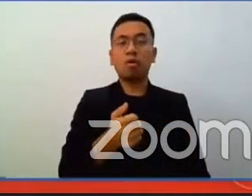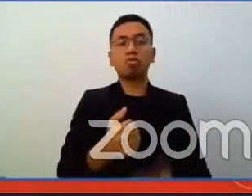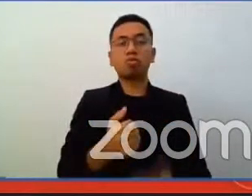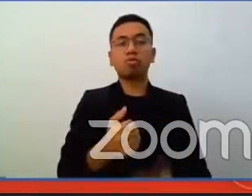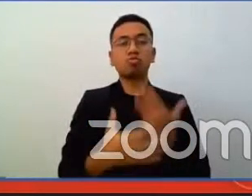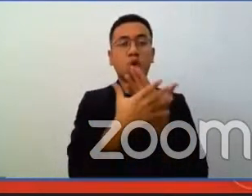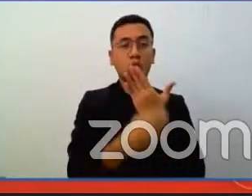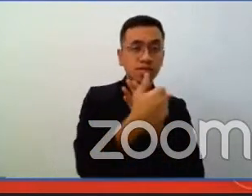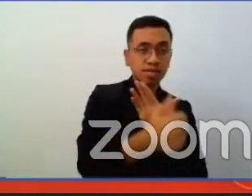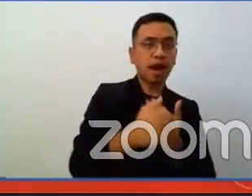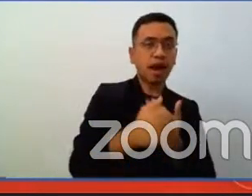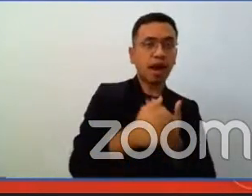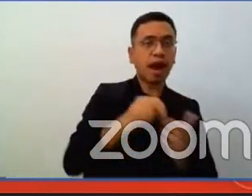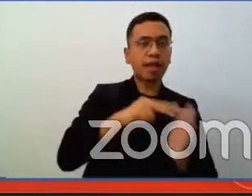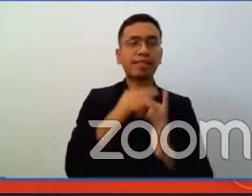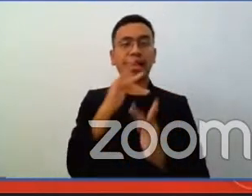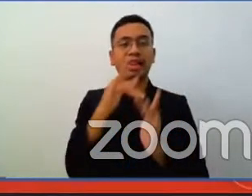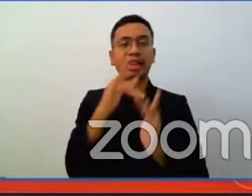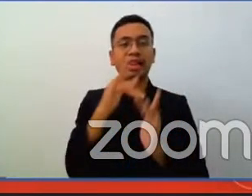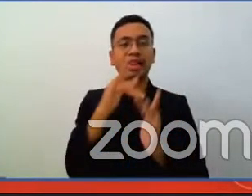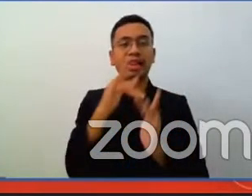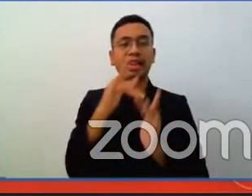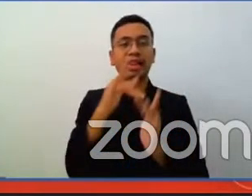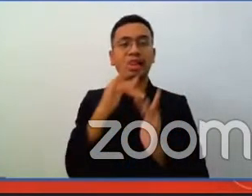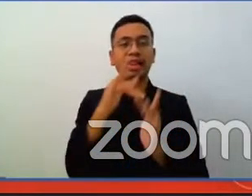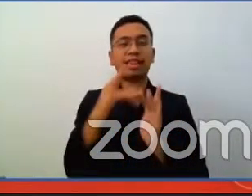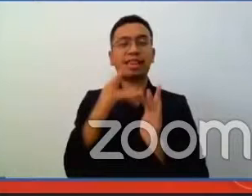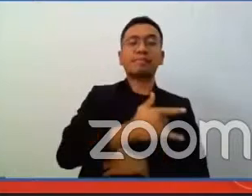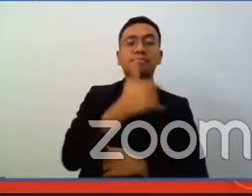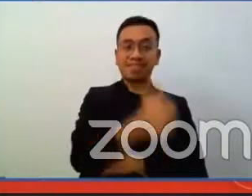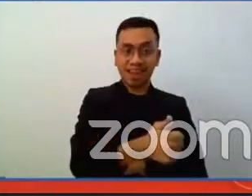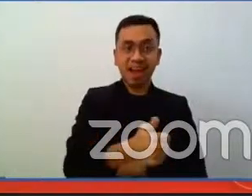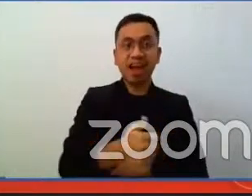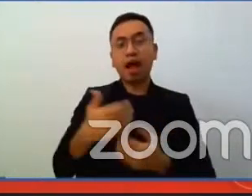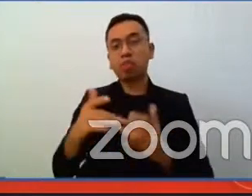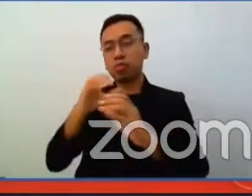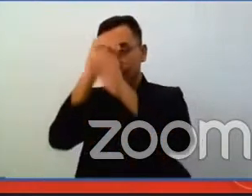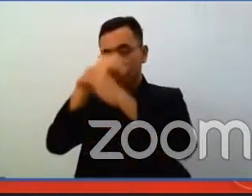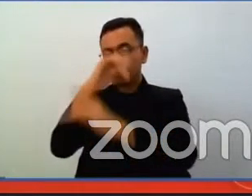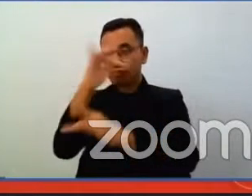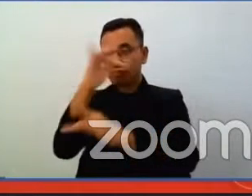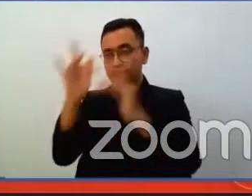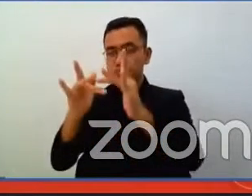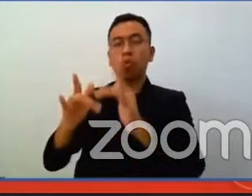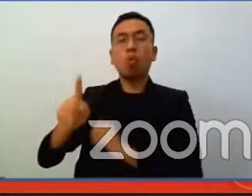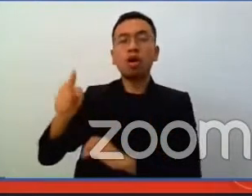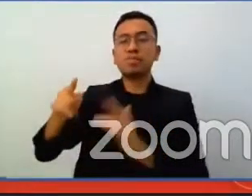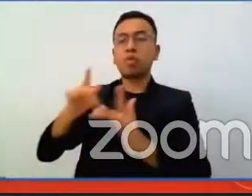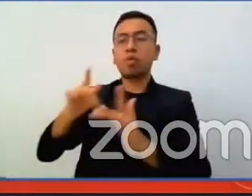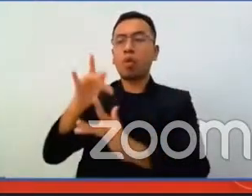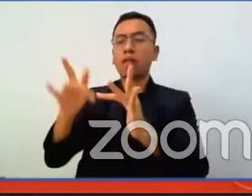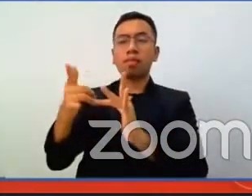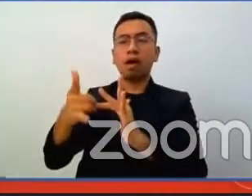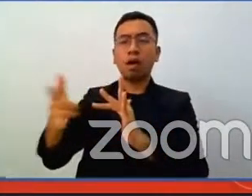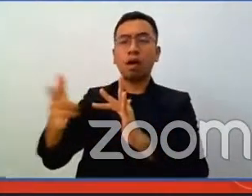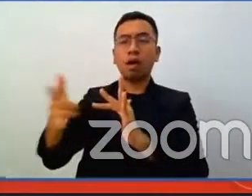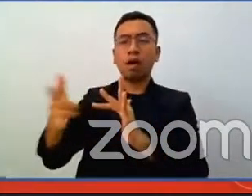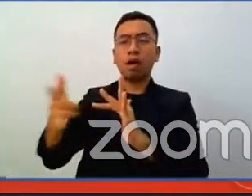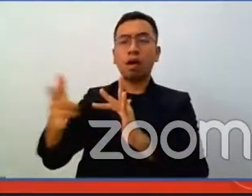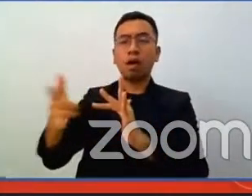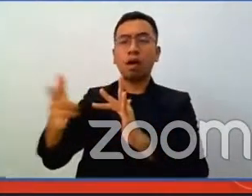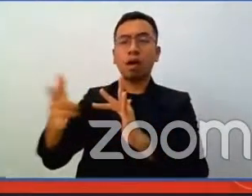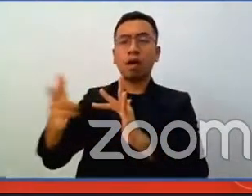Ini menjadi pertanyaan buat kita dalam mengembangkan aplikasi tersebut.